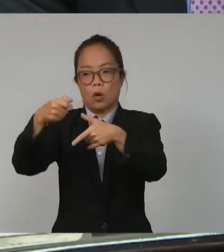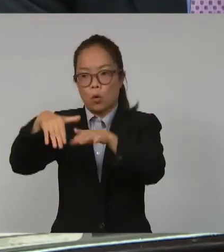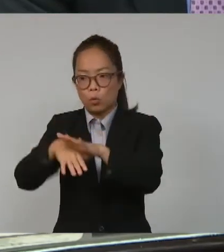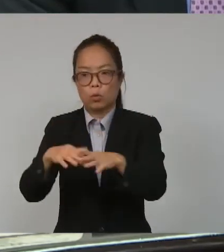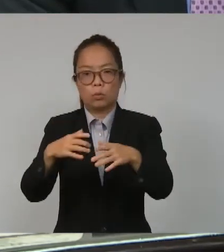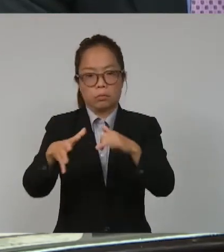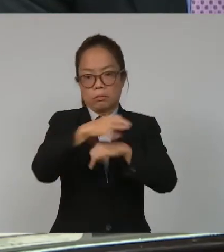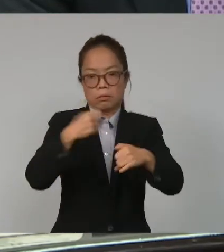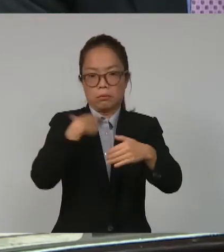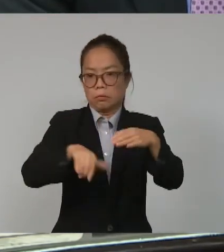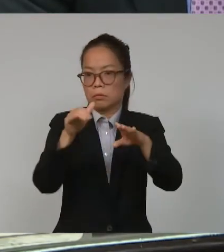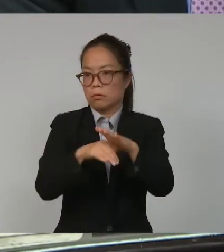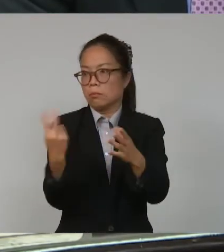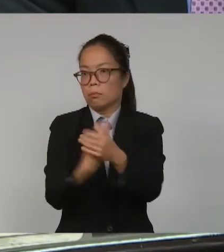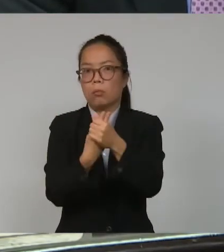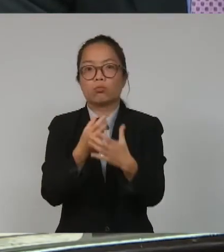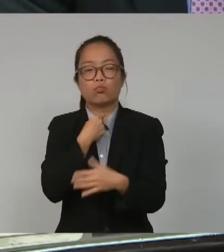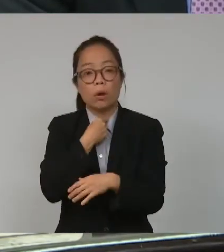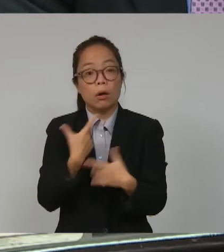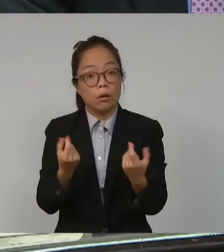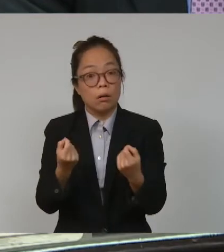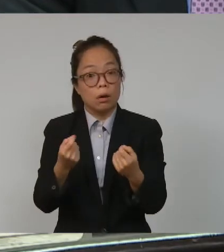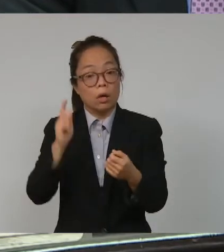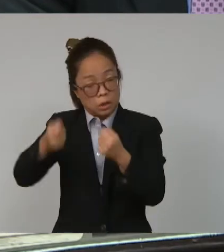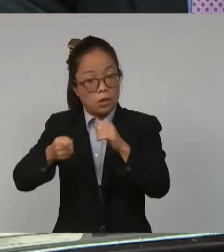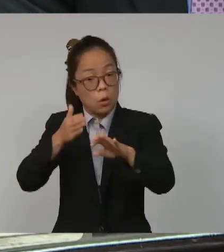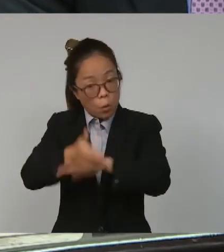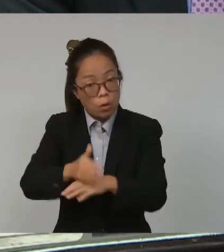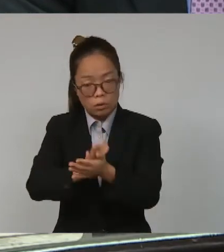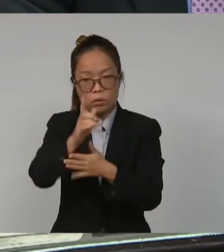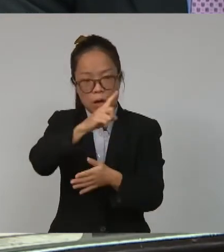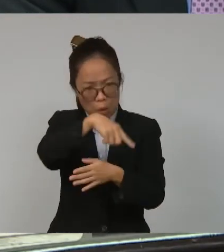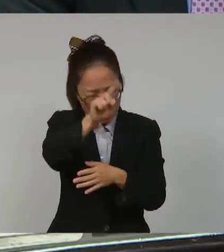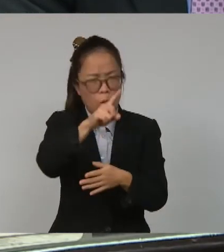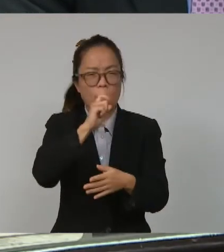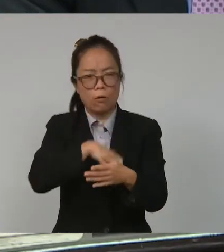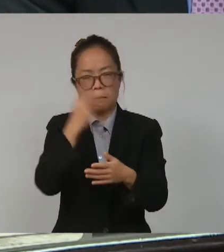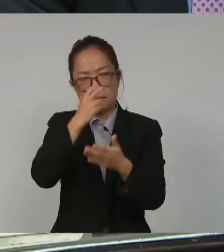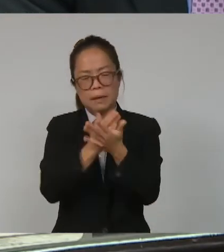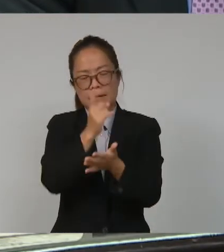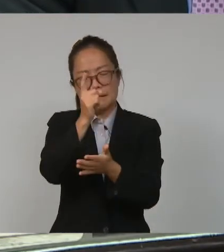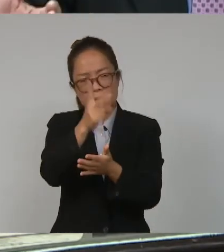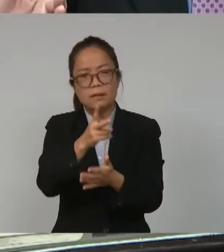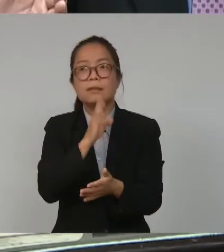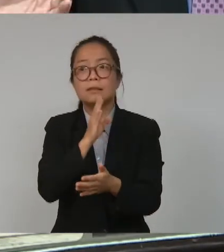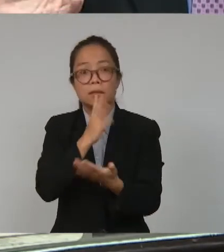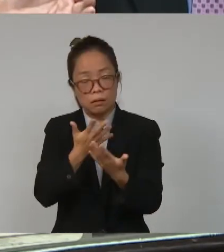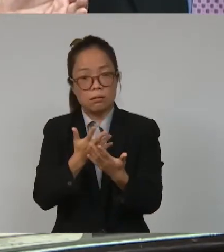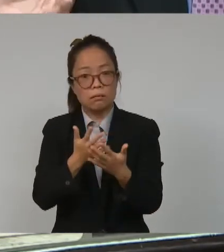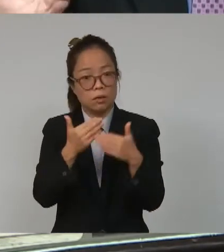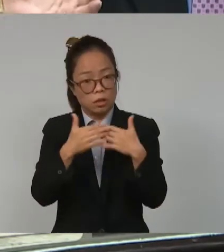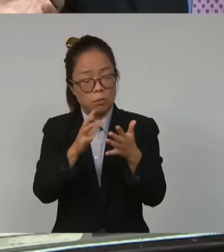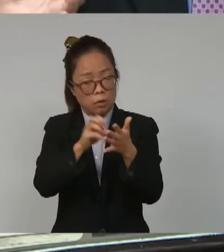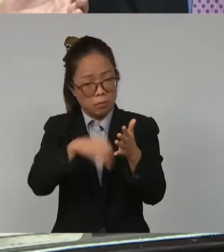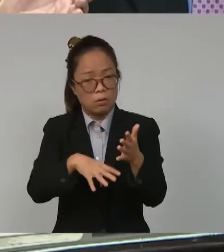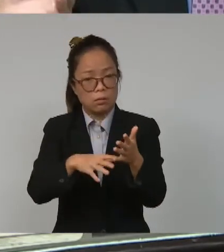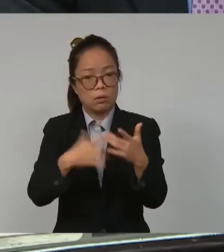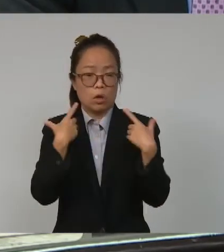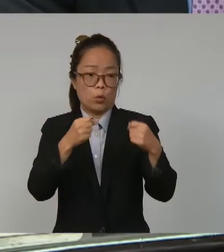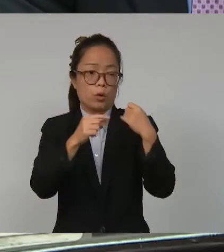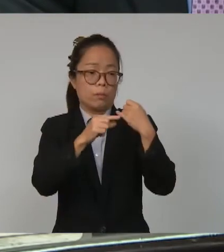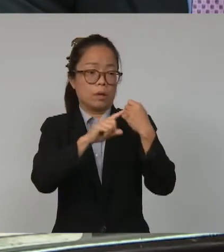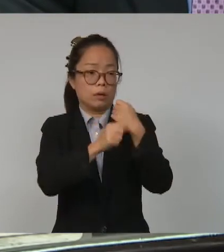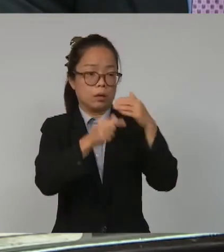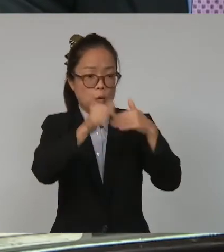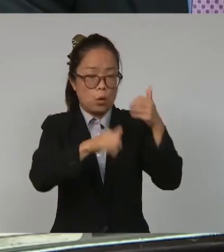选，这个公投案通过了，我勾了复决，没有错啊，你原来的条文就无